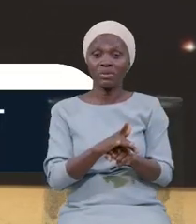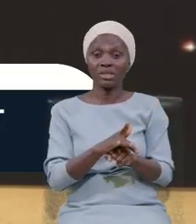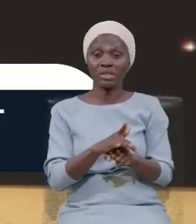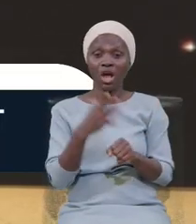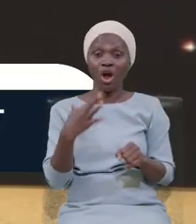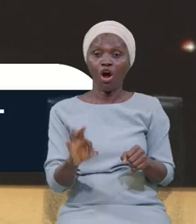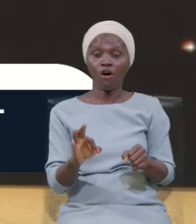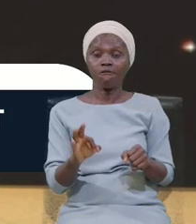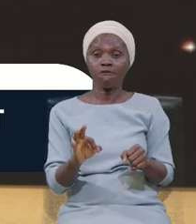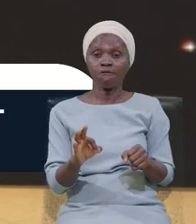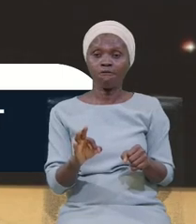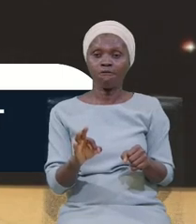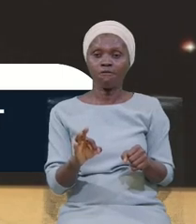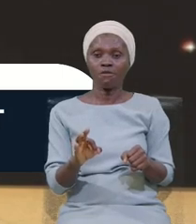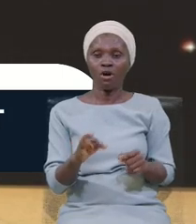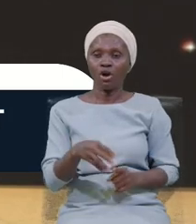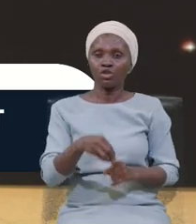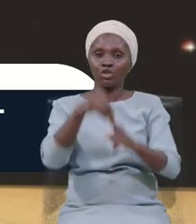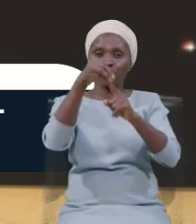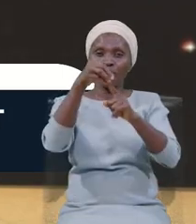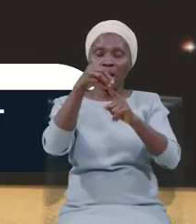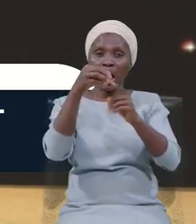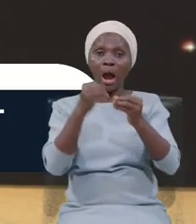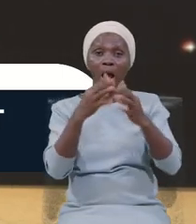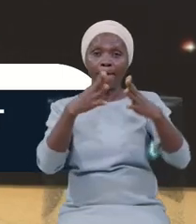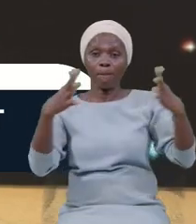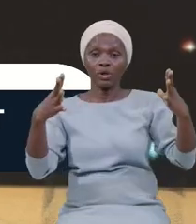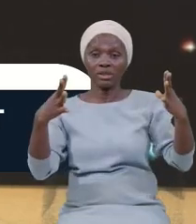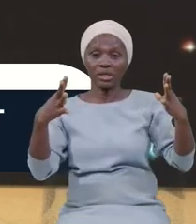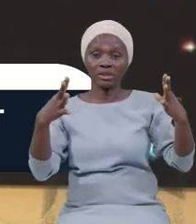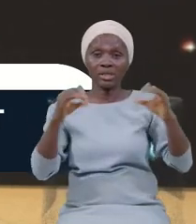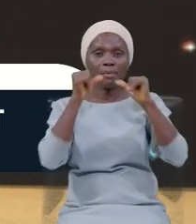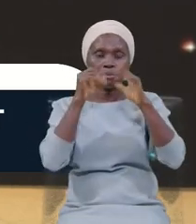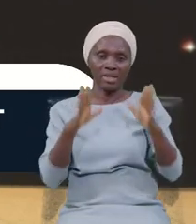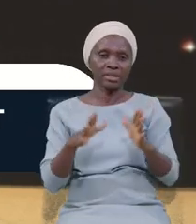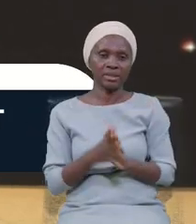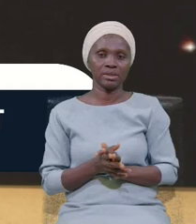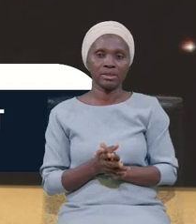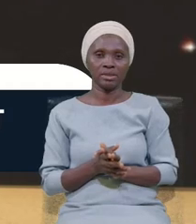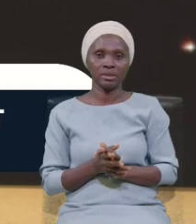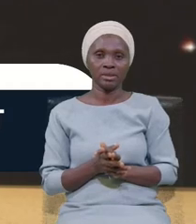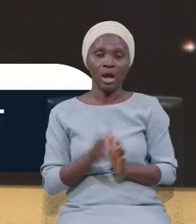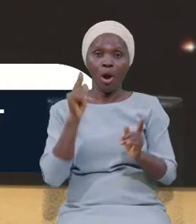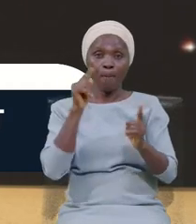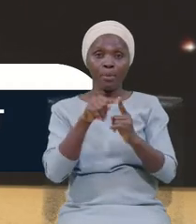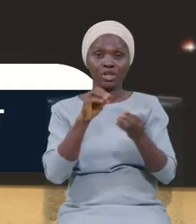bénédictions surabondantes. La promesse des bénédictions surabondantes.